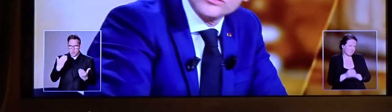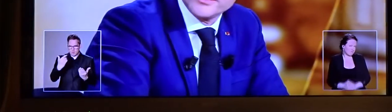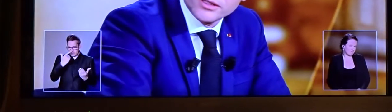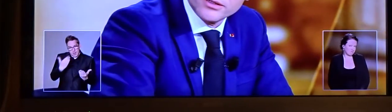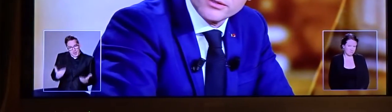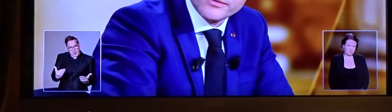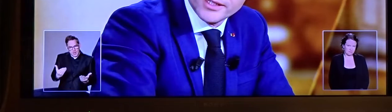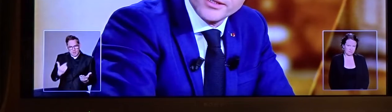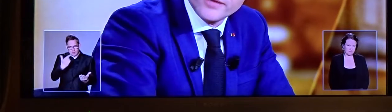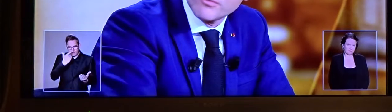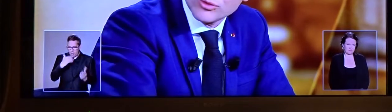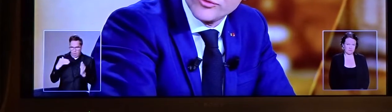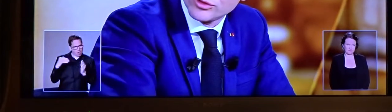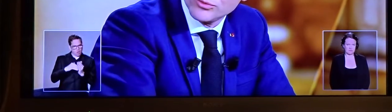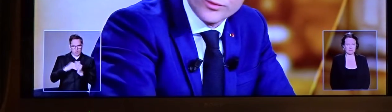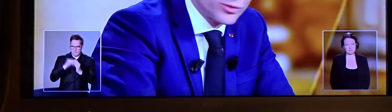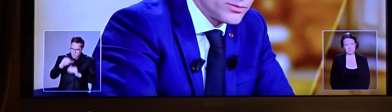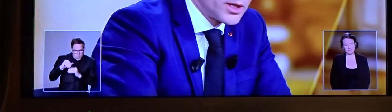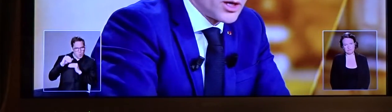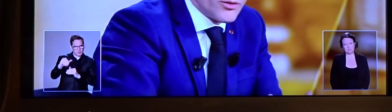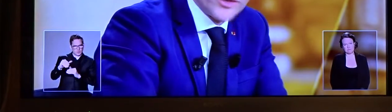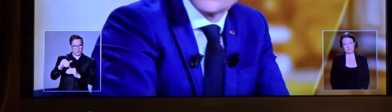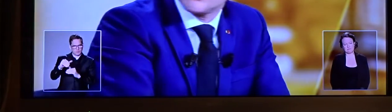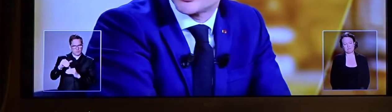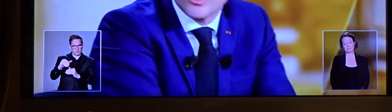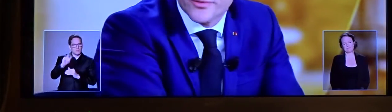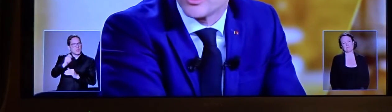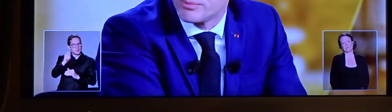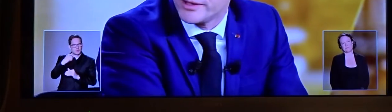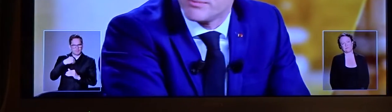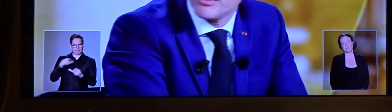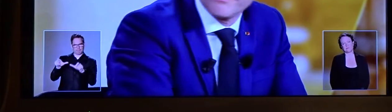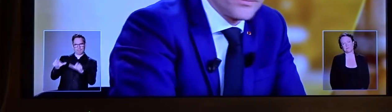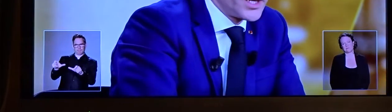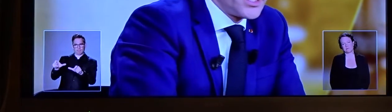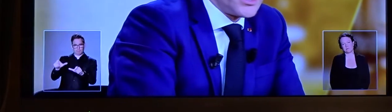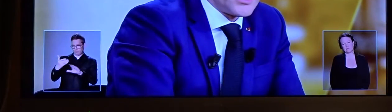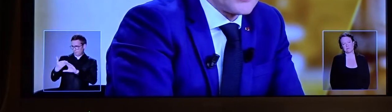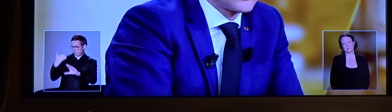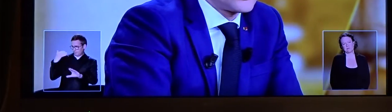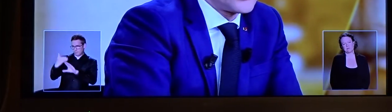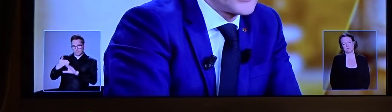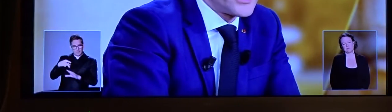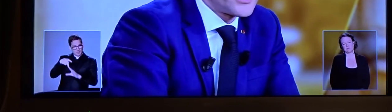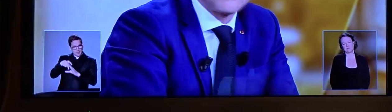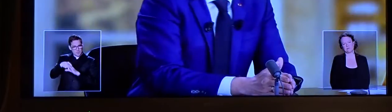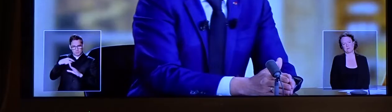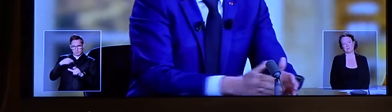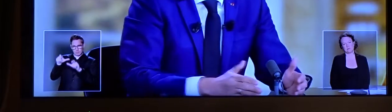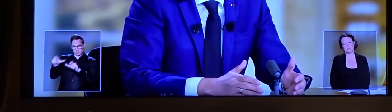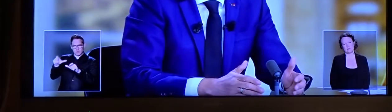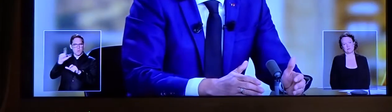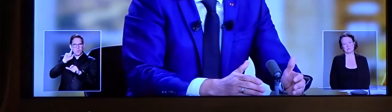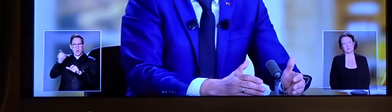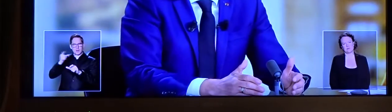intensifier, tenir cette ligne avec beaucoup de force comme nous le faisons, en veillant, comme je le fais depuis le début, à ce que cette guerre n'aille pas dans